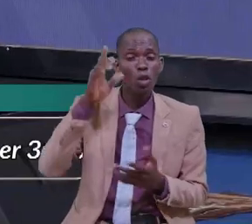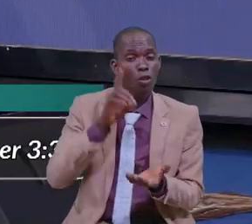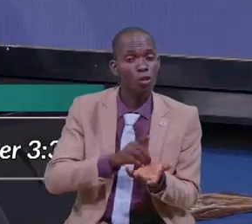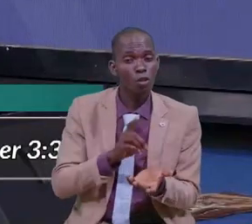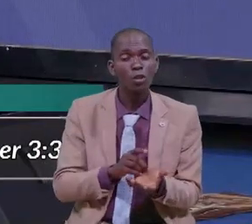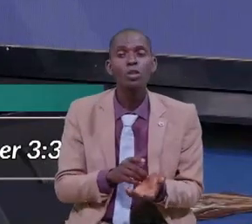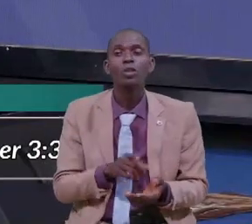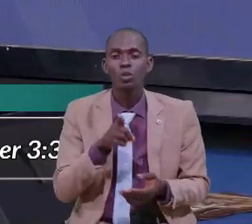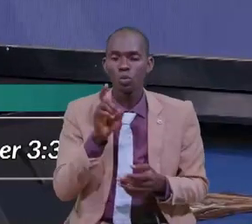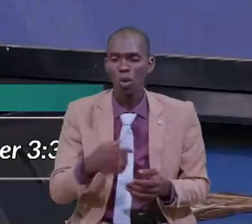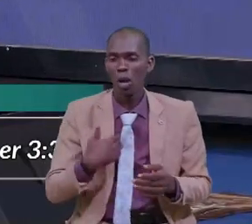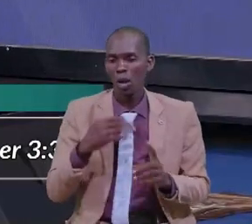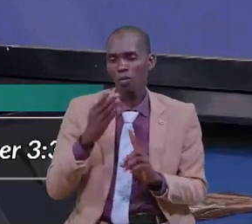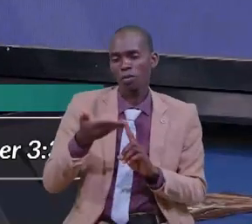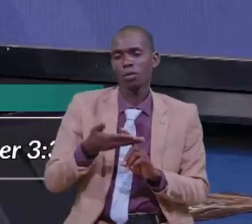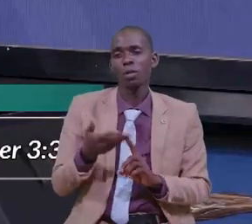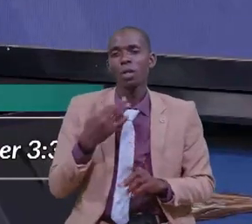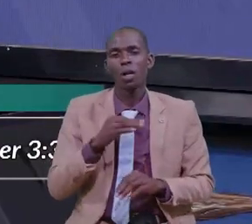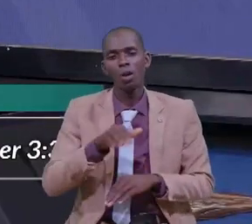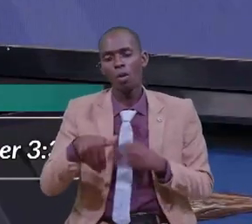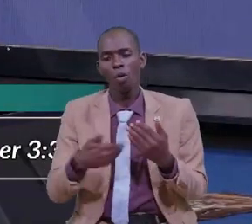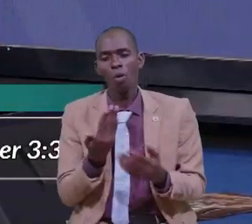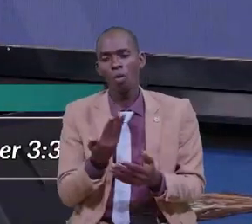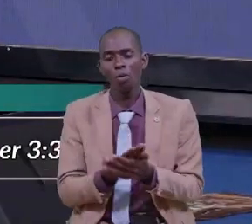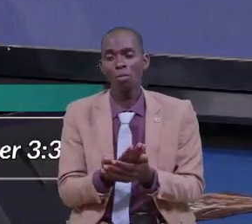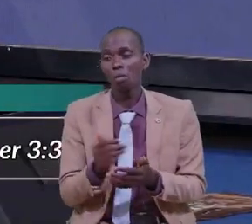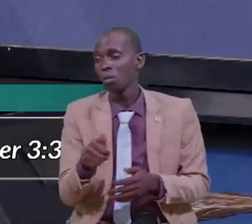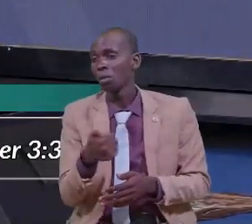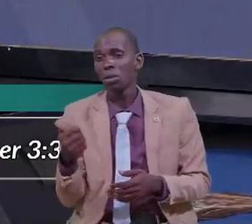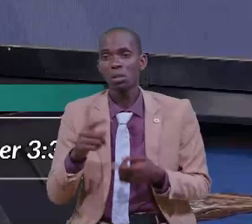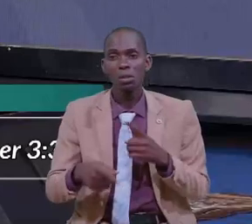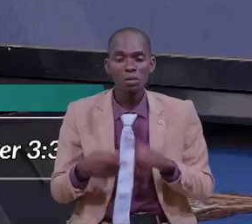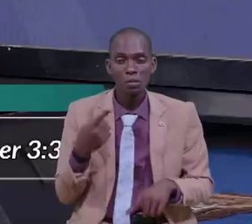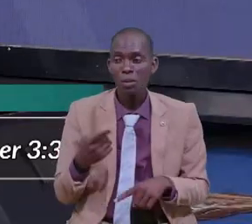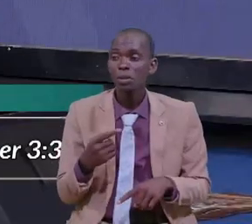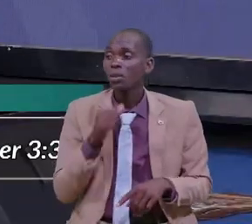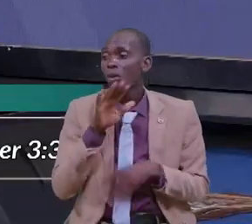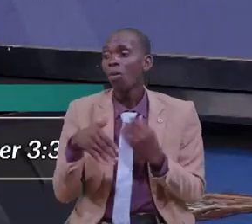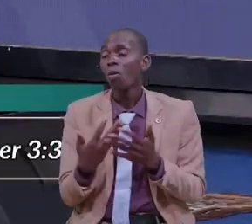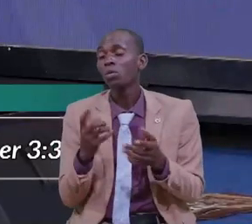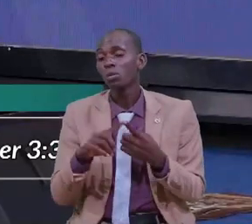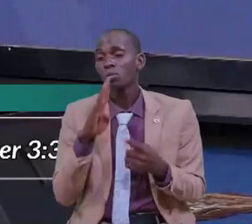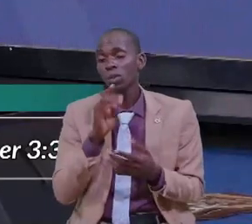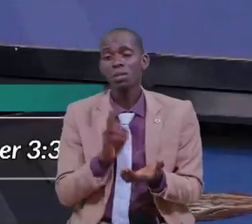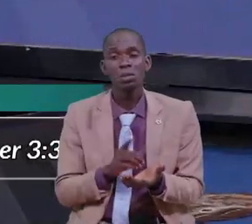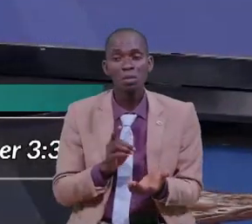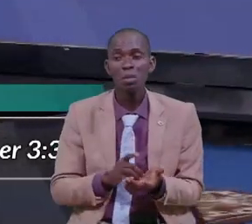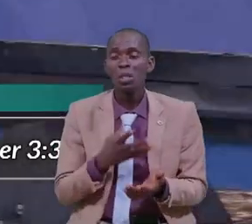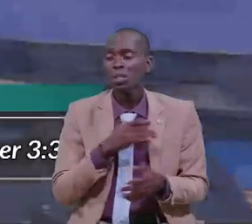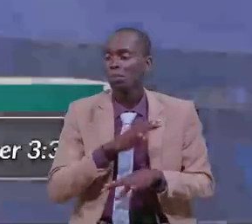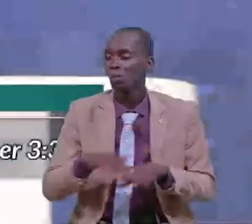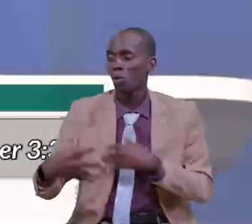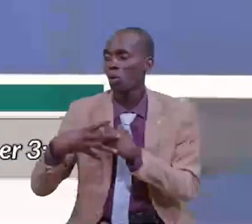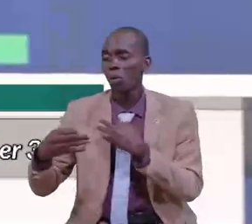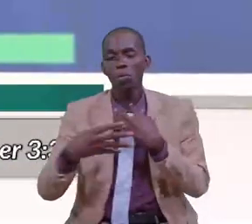futur a une conviction. Et tous les autres camarades de classe ne seront pas des docteurs. Il comprend. Et par conséquent,